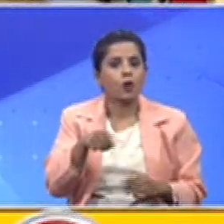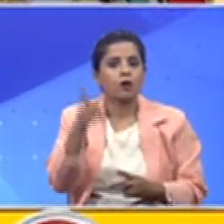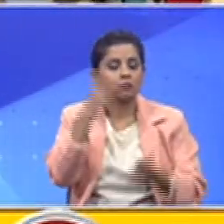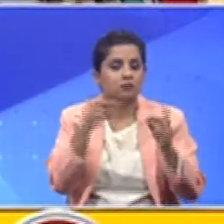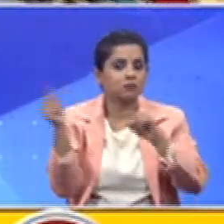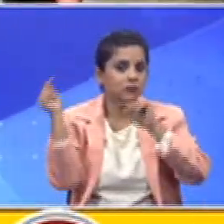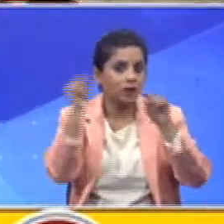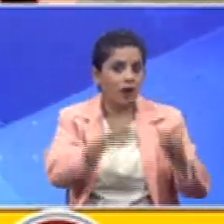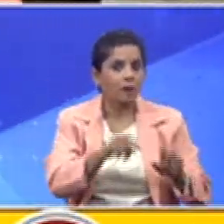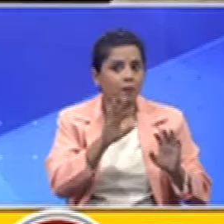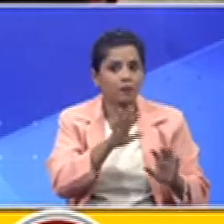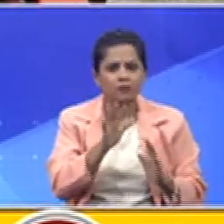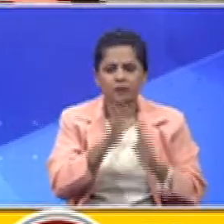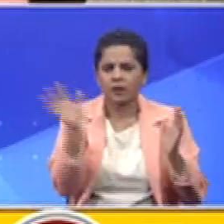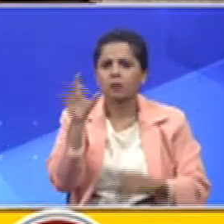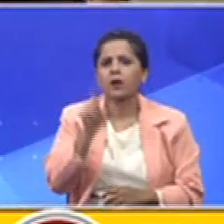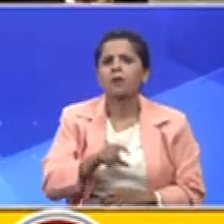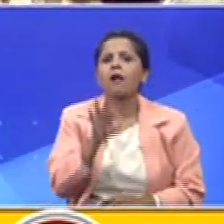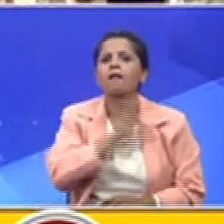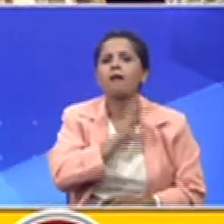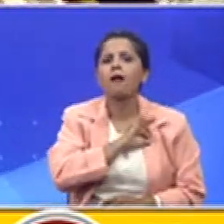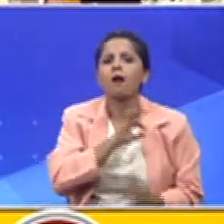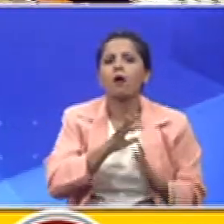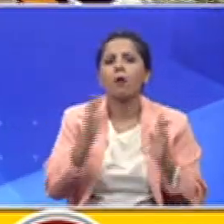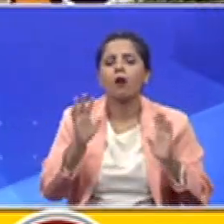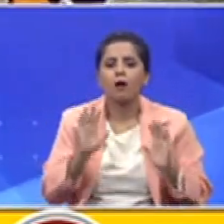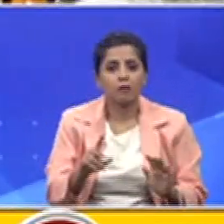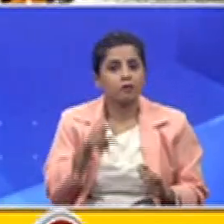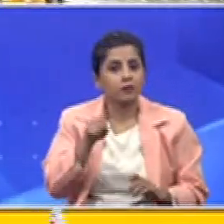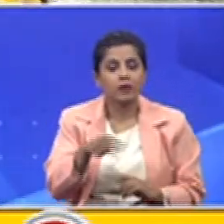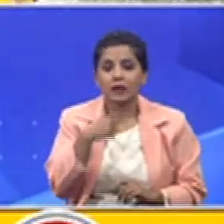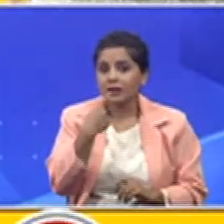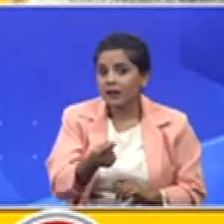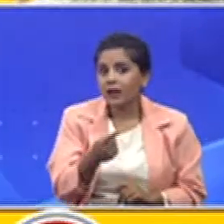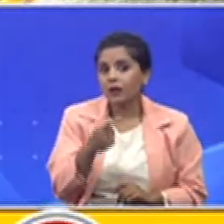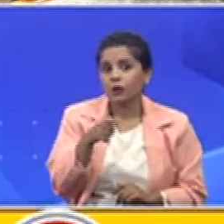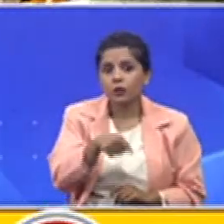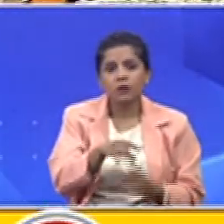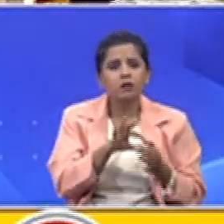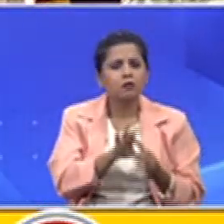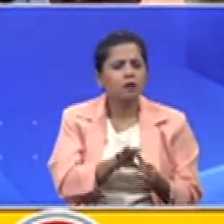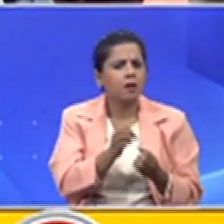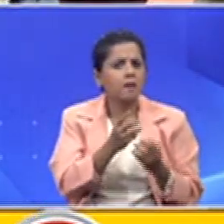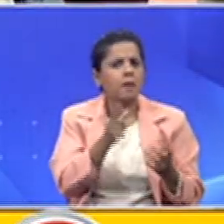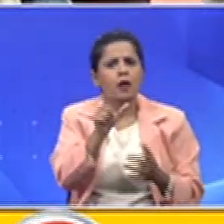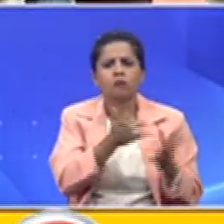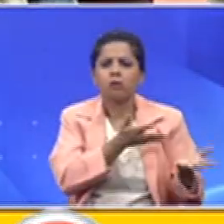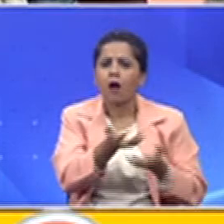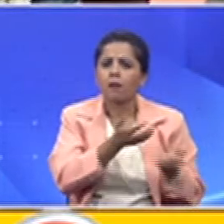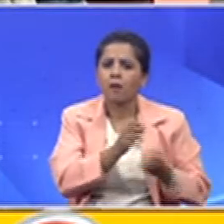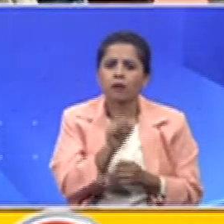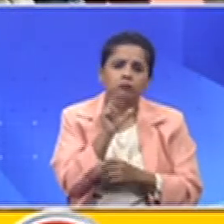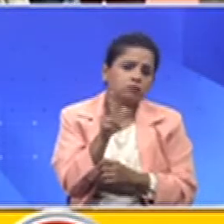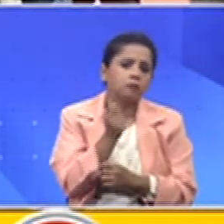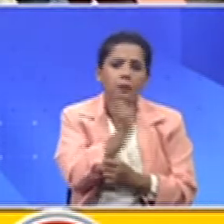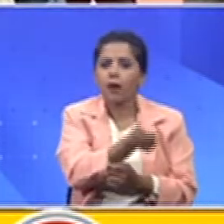तीर्थयात्री काफी पसंद कर रहे हैं और इसे अच्छे दामों पर खरीद भी रहे